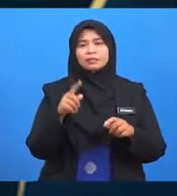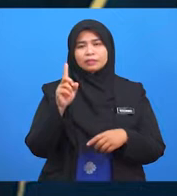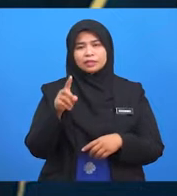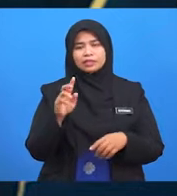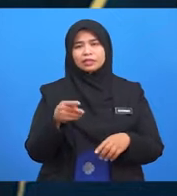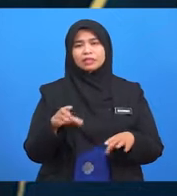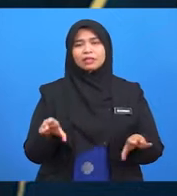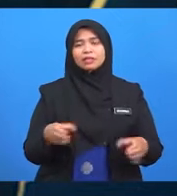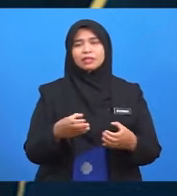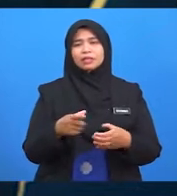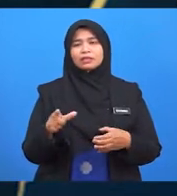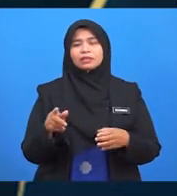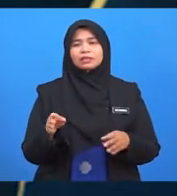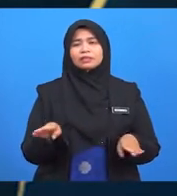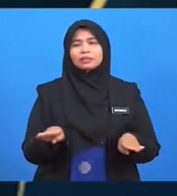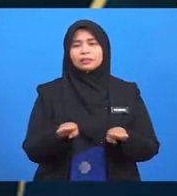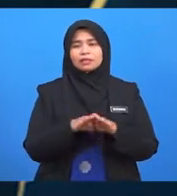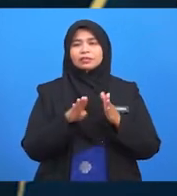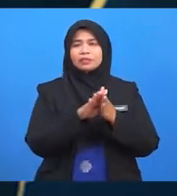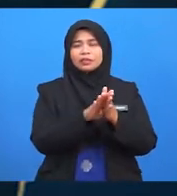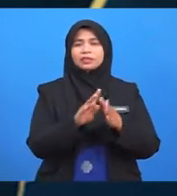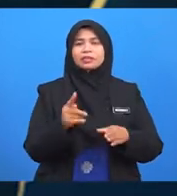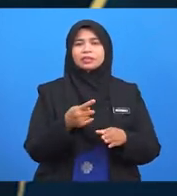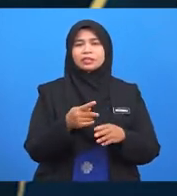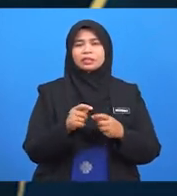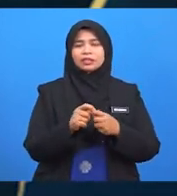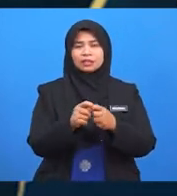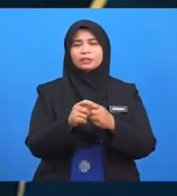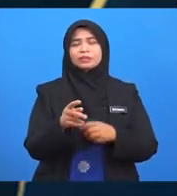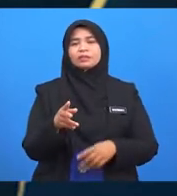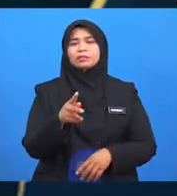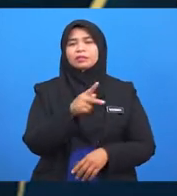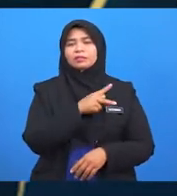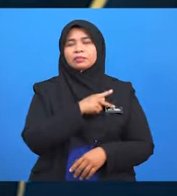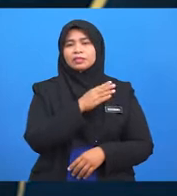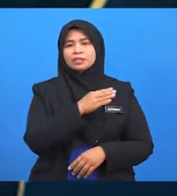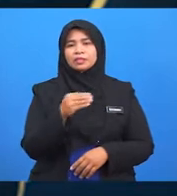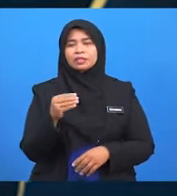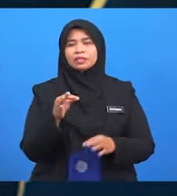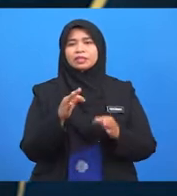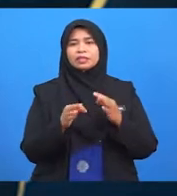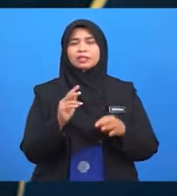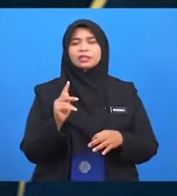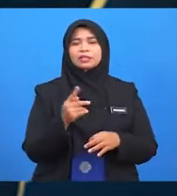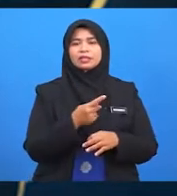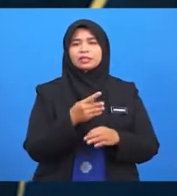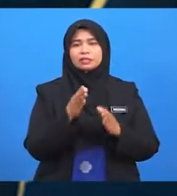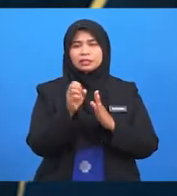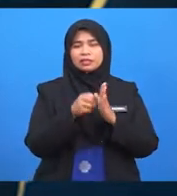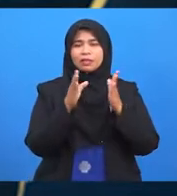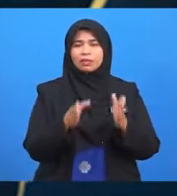lakukan sebagai bukti kita mematuhi pemimpin, dan sekiranya kita seorang